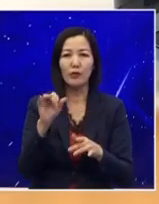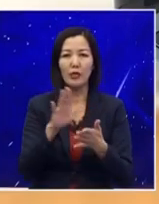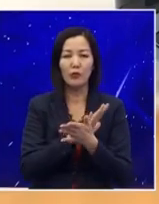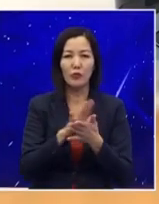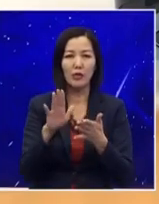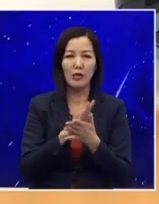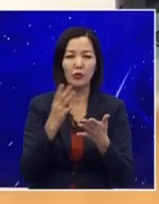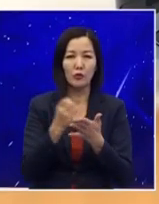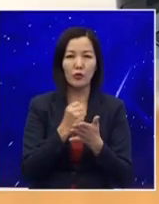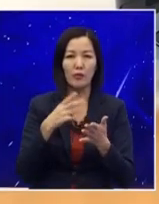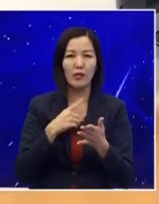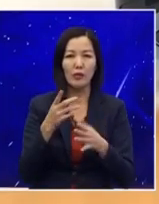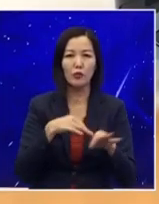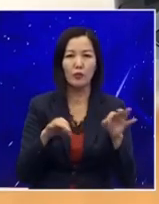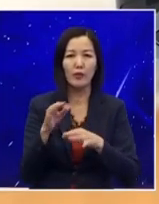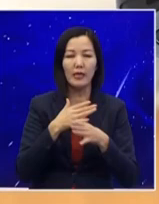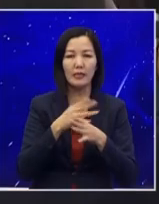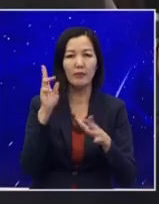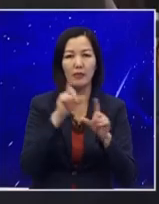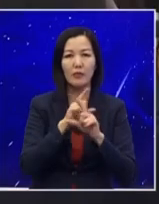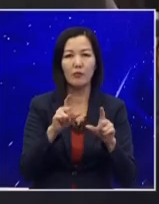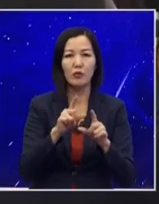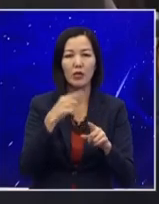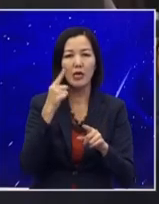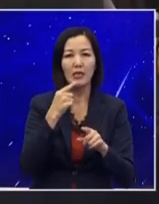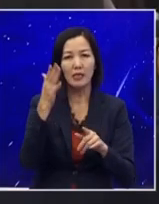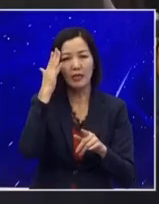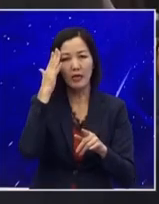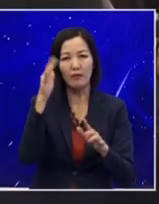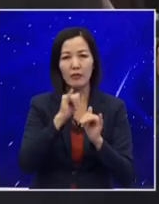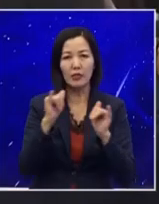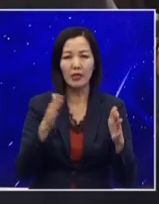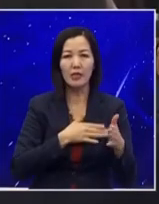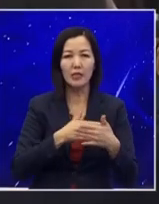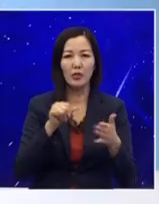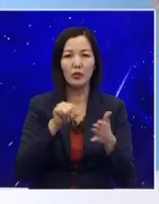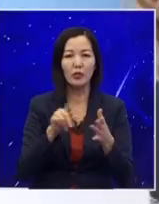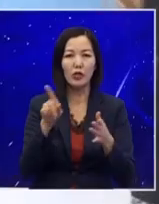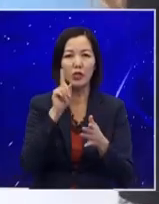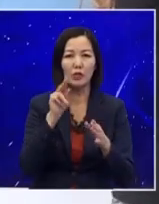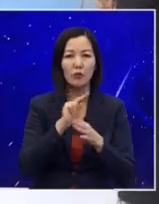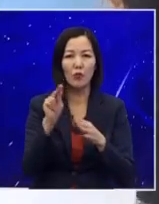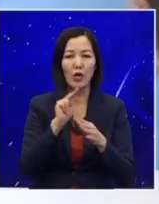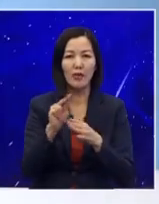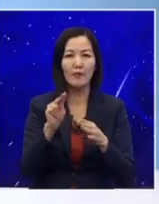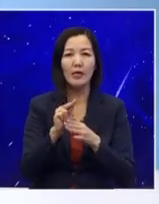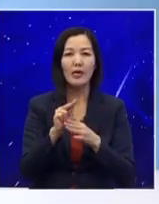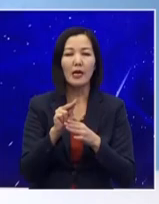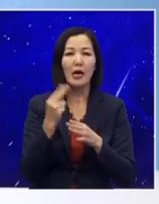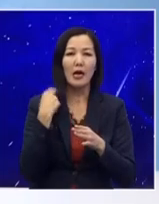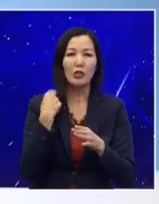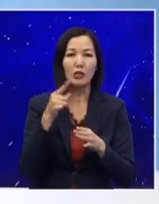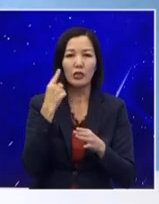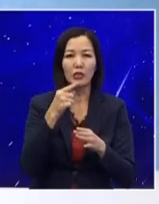ұтып алған. Ол жоба аясында мектеп оқушыларының тілдік қабілеттерін жетілдіруге атсалысуда. Жас мұғалім жастардың ағылшын тілін